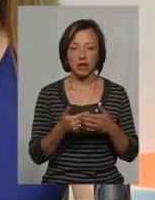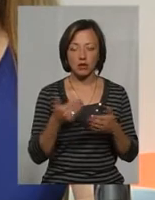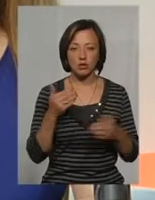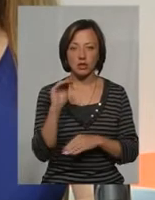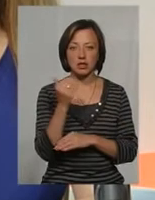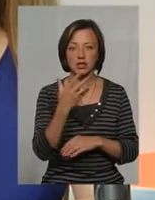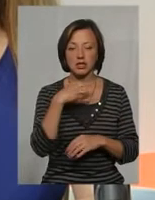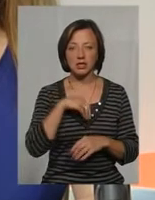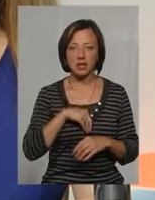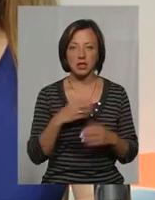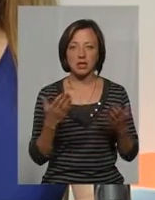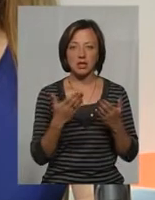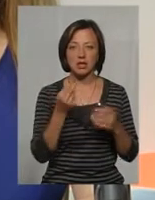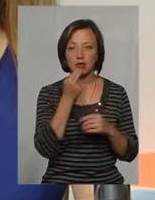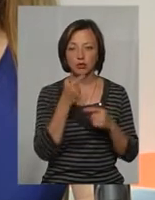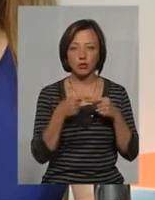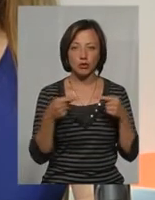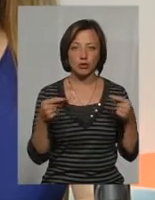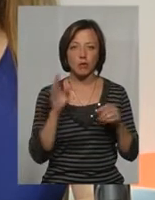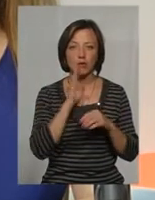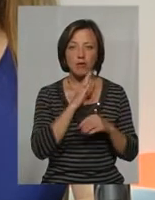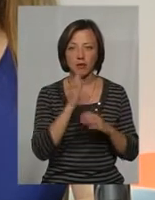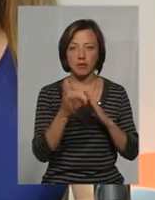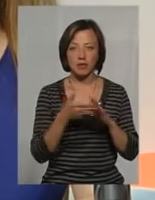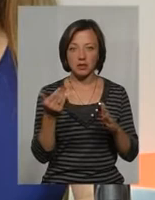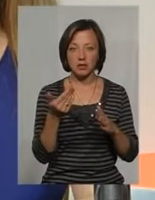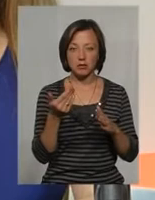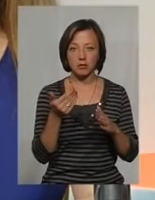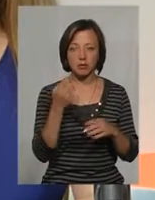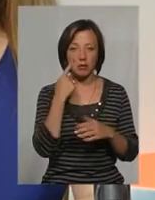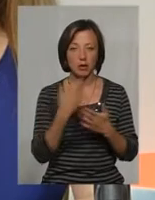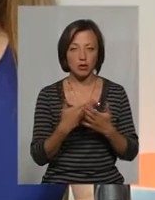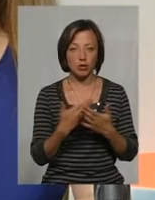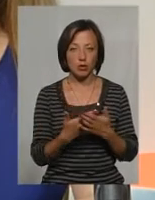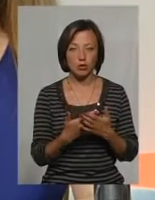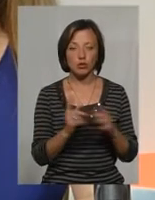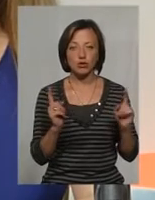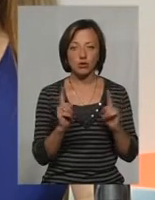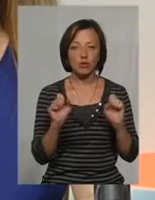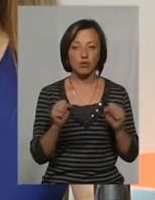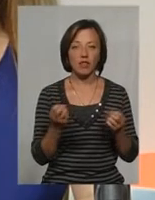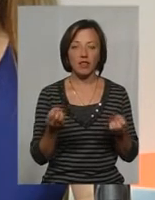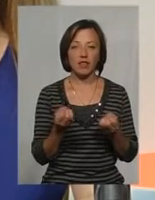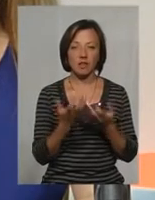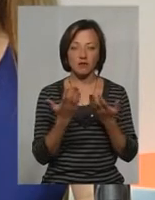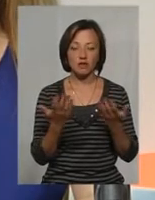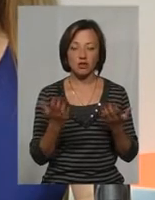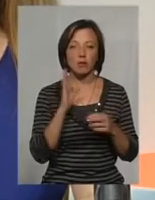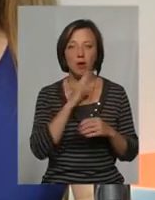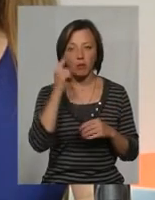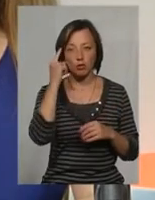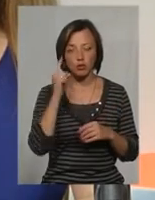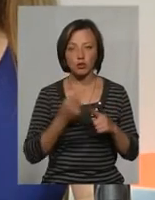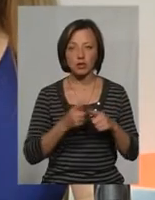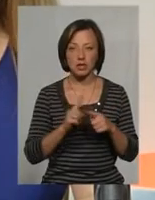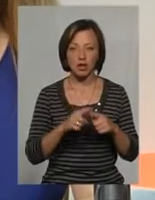дитина з'їла якийсь такий харчовий продукт, який в мами викликав потім підозру в плані того, що він був не свіжий, і мама може подумати,